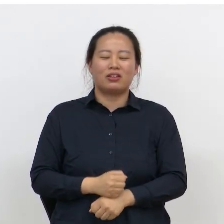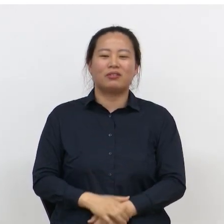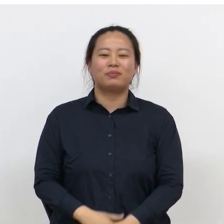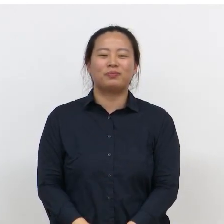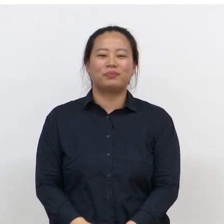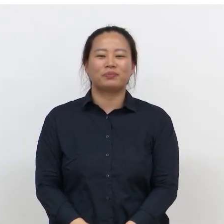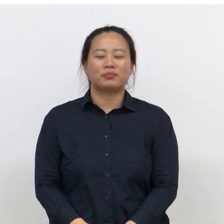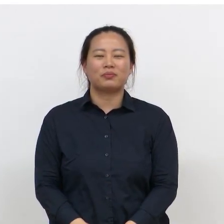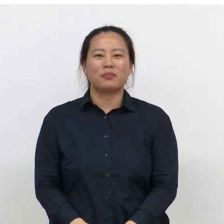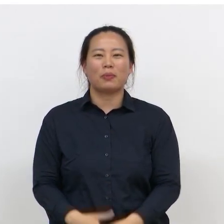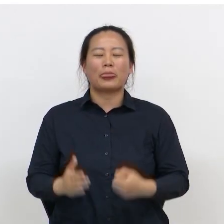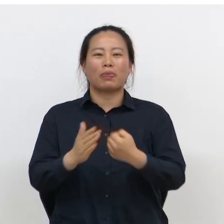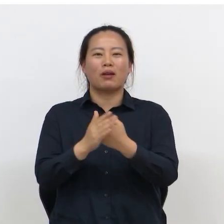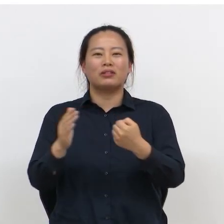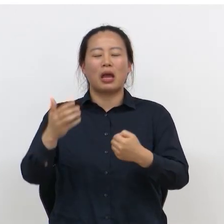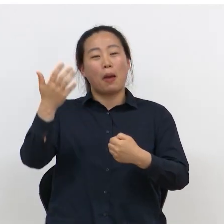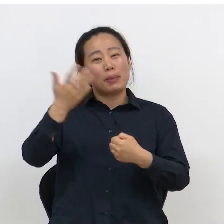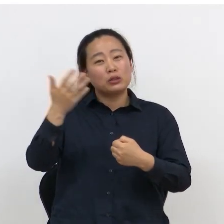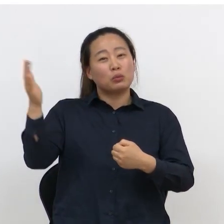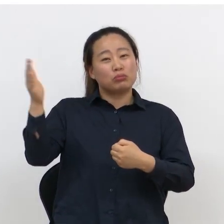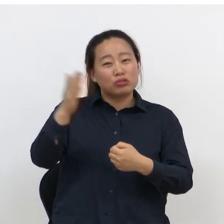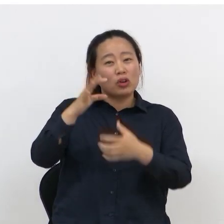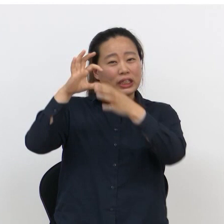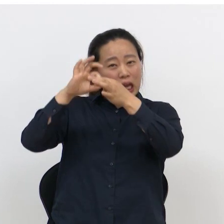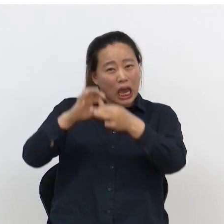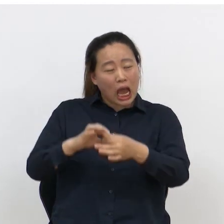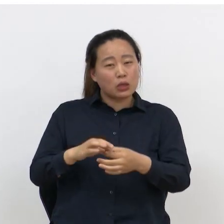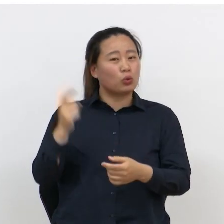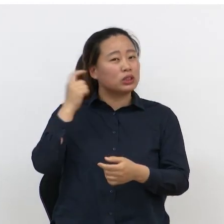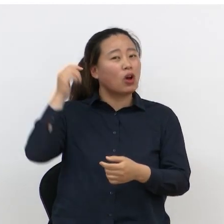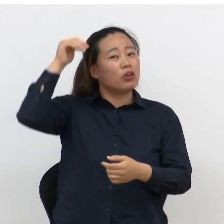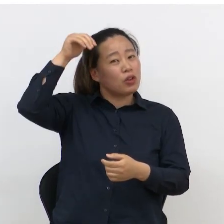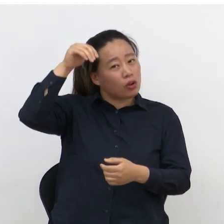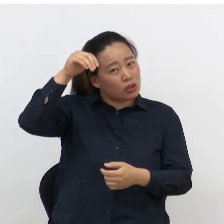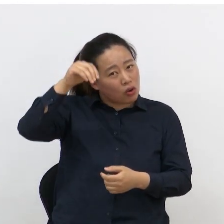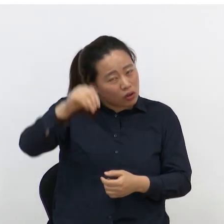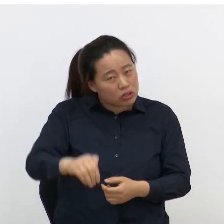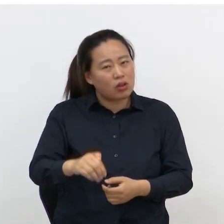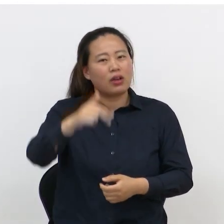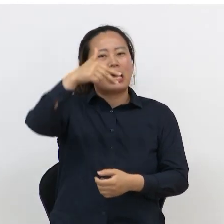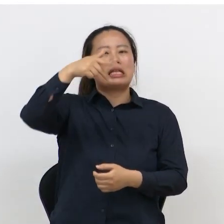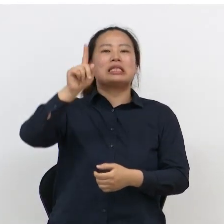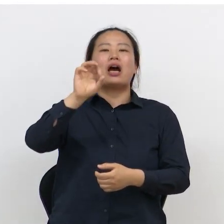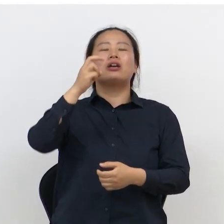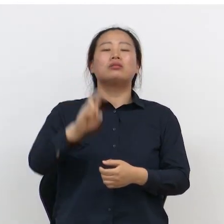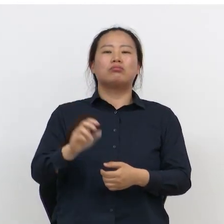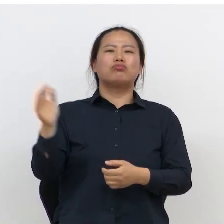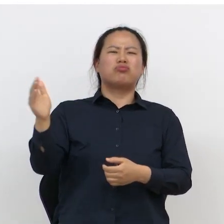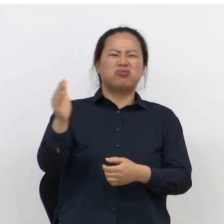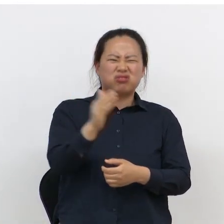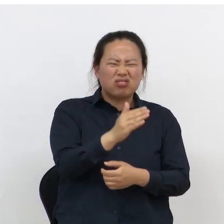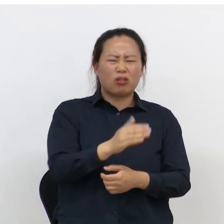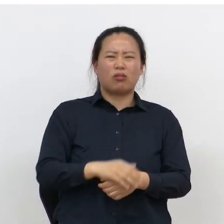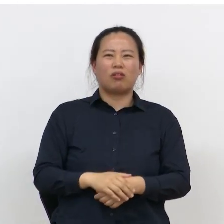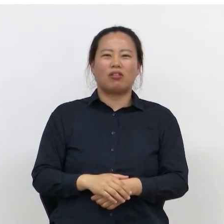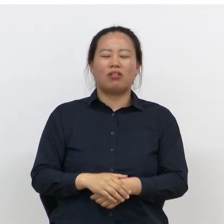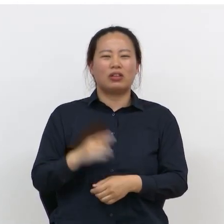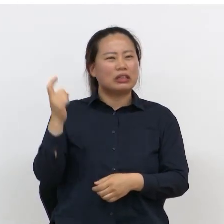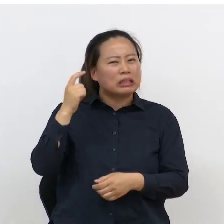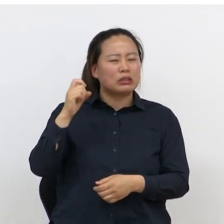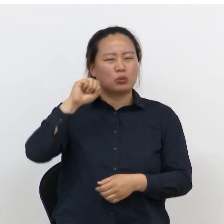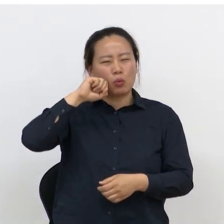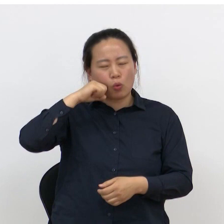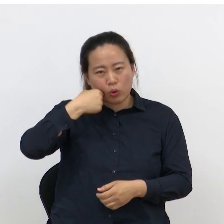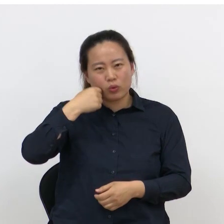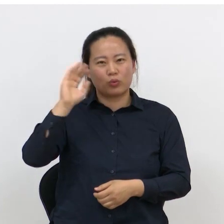예. 그래서 이제 8,000부터 점점 청력이 떨어져 나갈 겁니다. 그러면은 자음부터 떨어져 나가니까 점점 말귀를 어렵게 되고